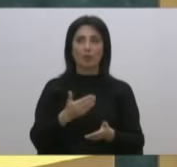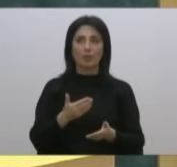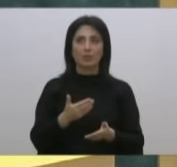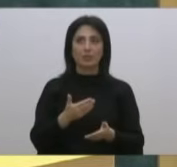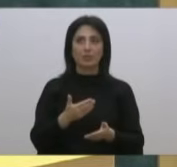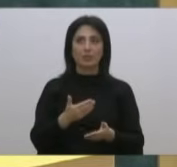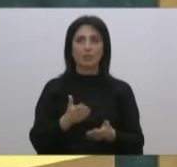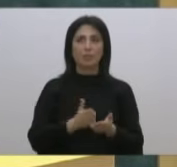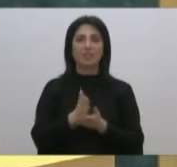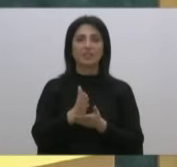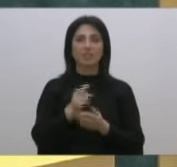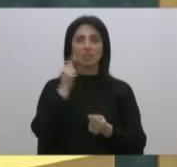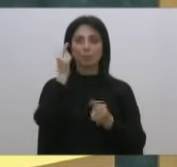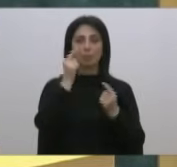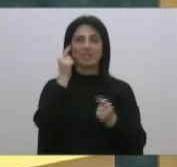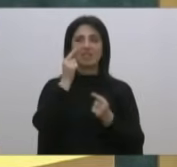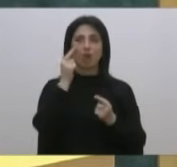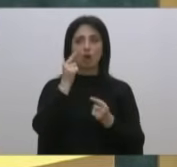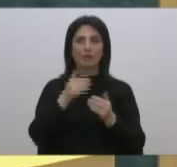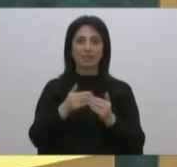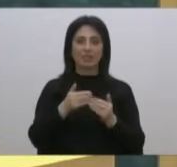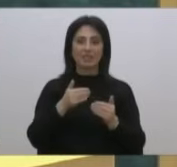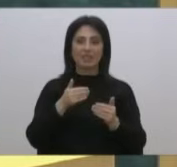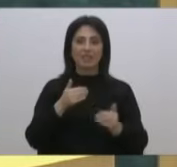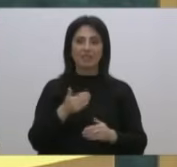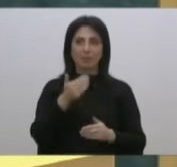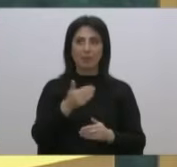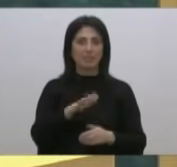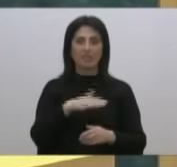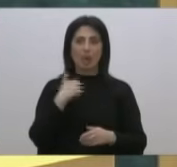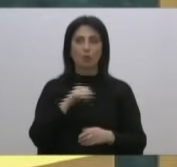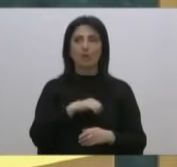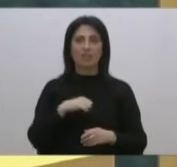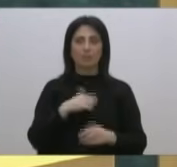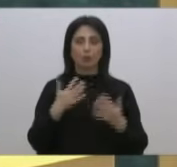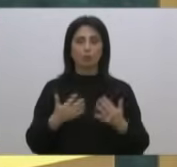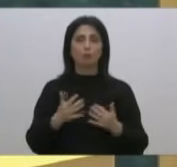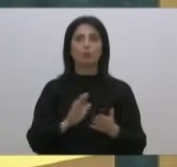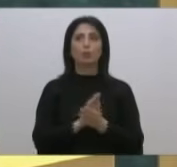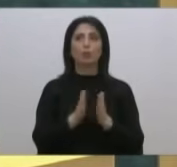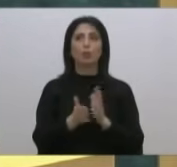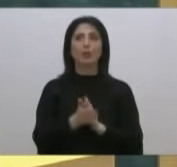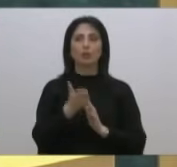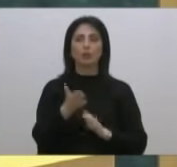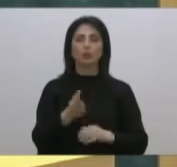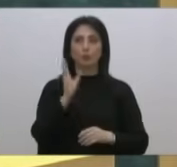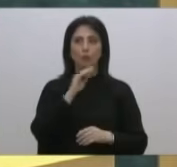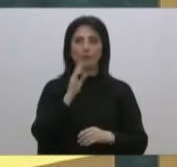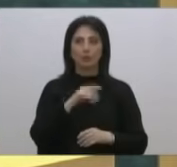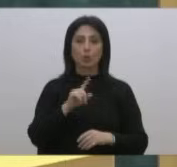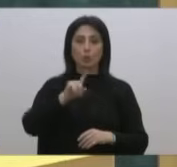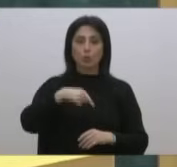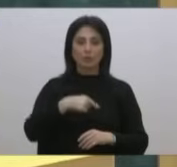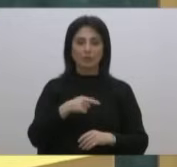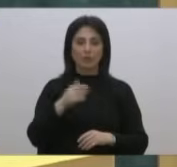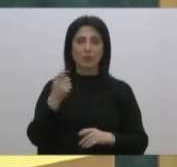რომელიც პრინციპში ფსიქოლოგიურადაც დისტანცირდება, მასაც არ უნდა და თვითონაც უხერხო მდგომარეობაშია, როდესაც